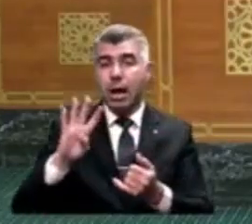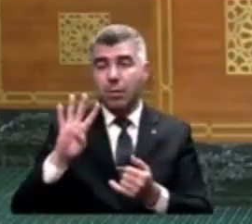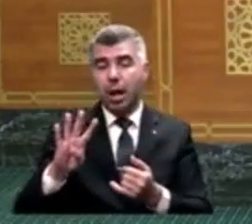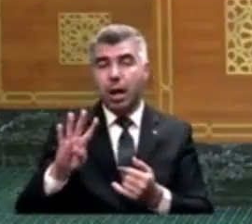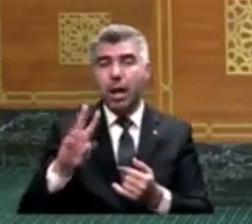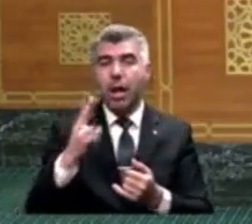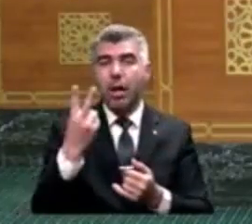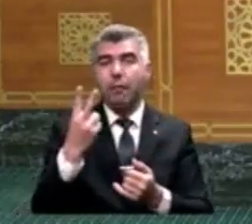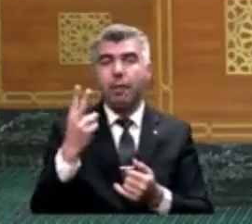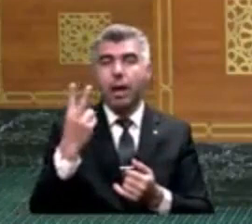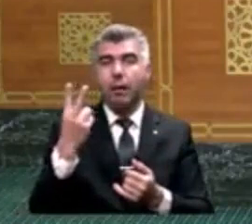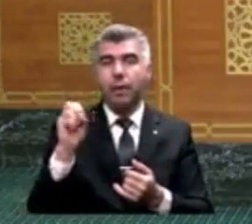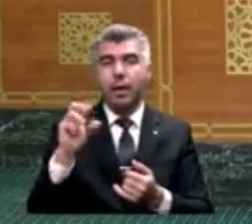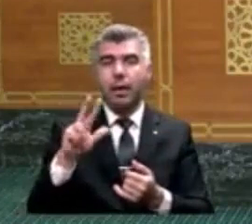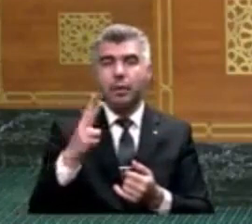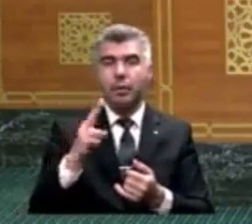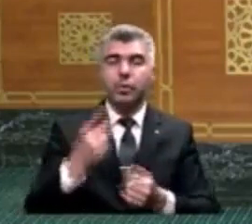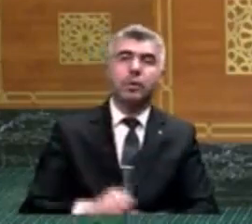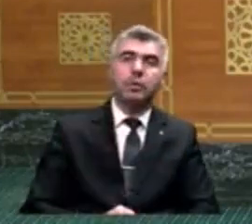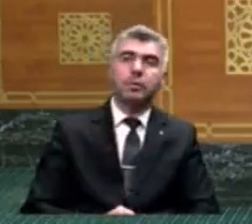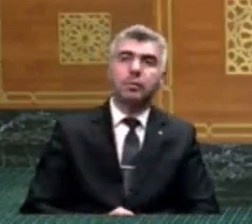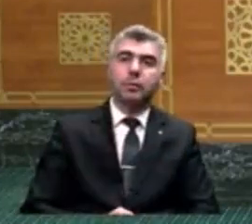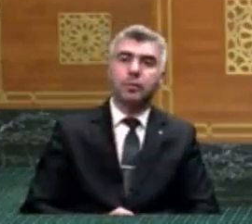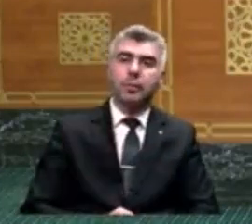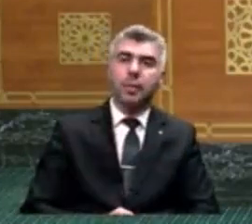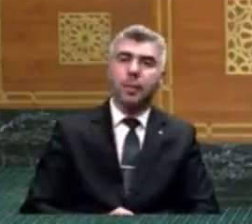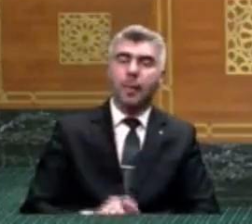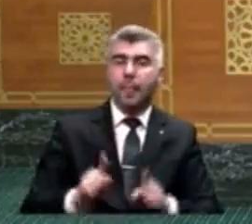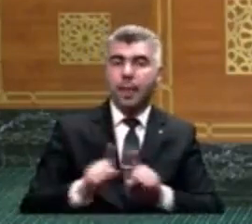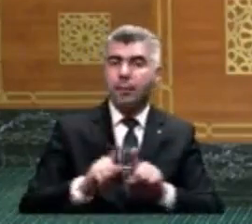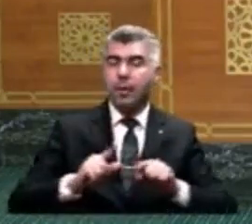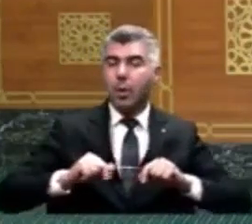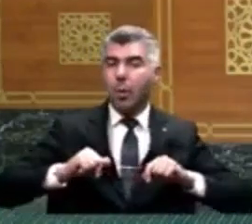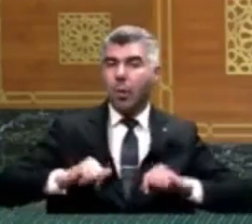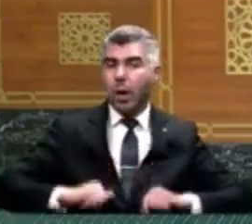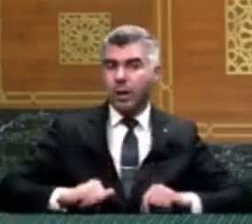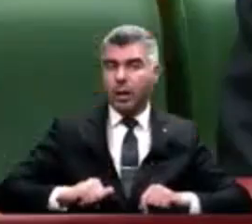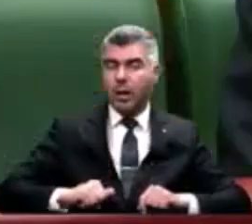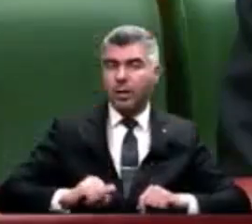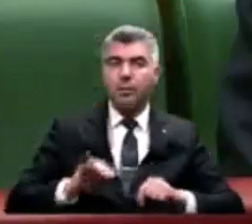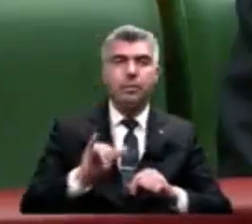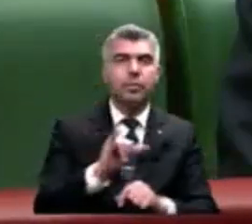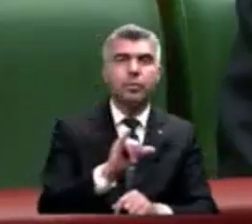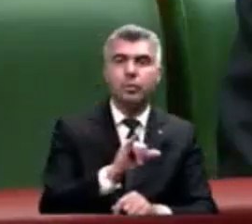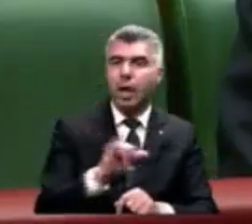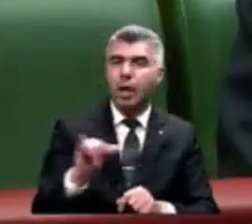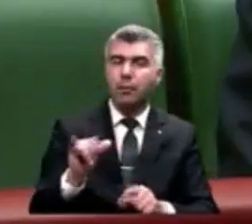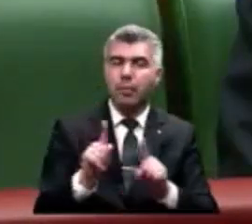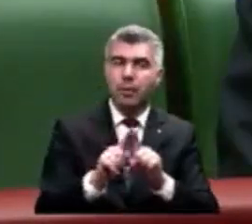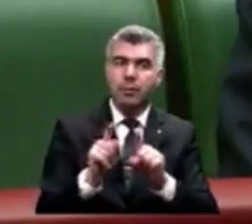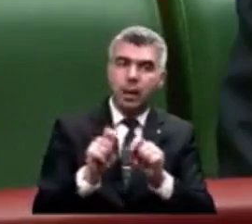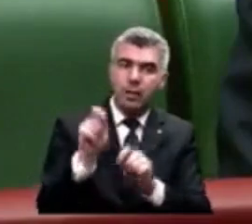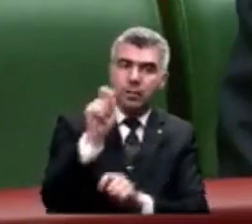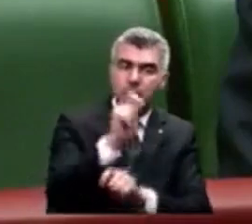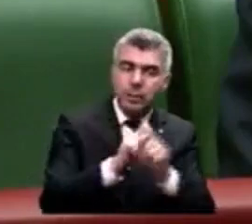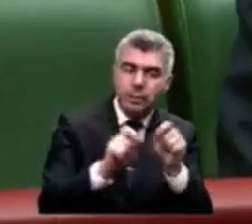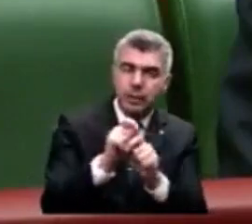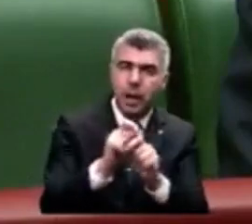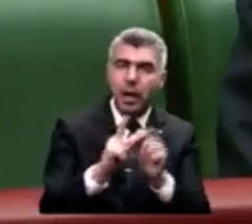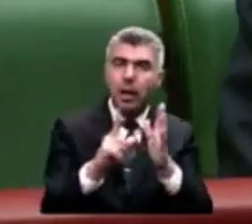2023. وبناء على ذلك فإن الوزارة لم تقم بصياغة المشروع